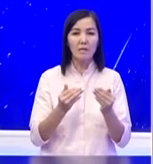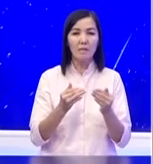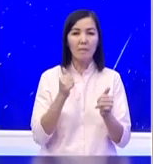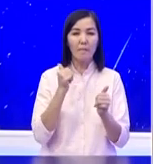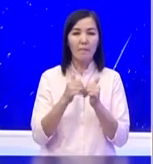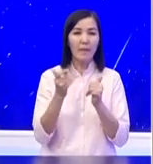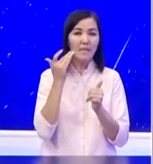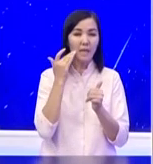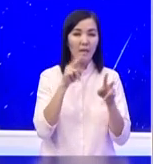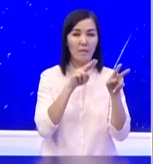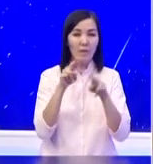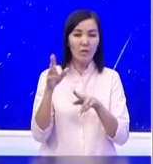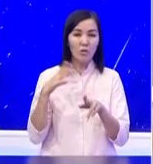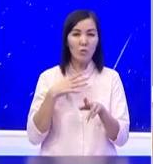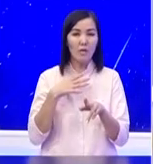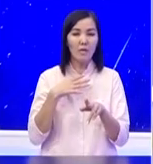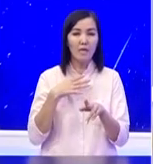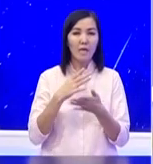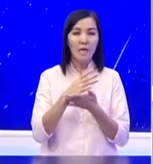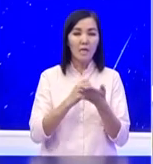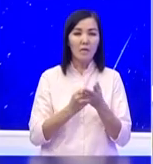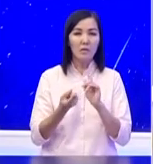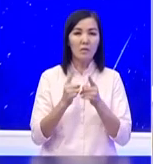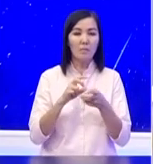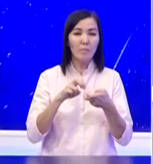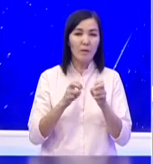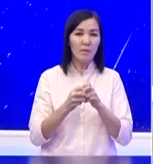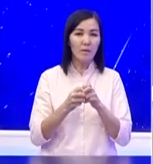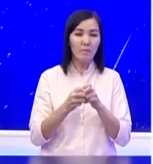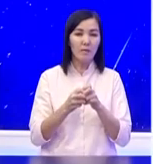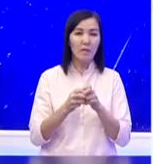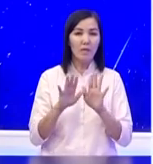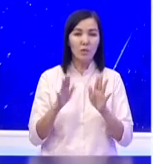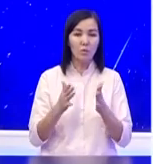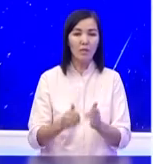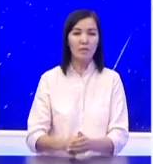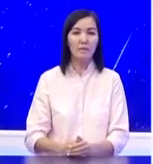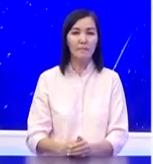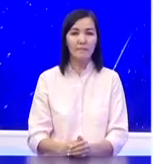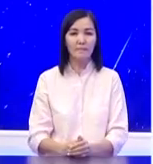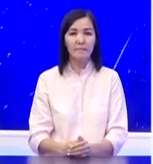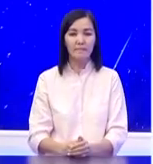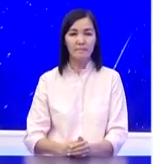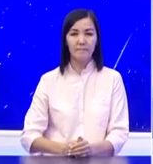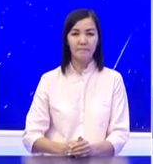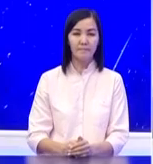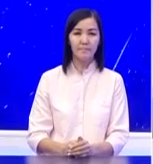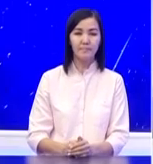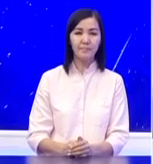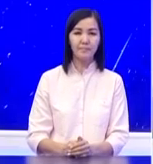контроле руководства области. Есть все ресурсы для исправления проблемных ситуаций. Еламан Раймбеков, Мадиб Байбасонов, телеканал ЖТСУ.